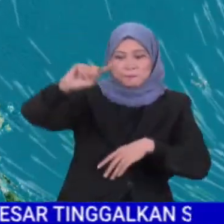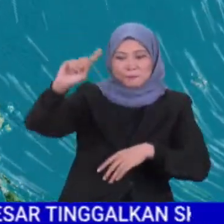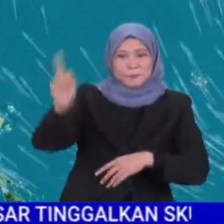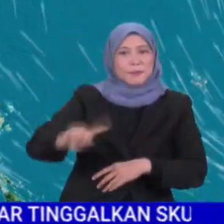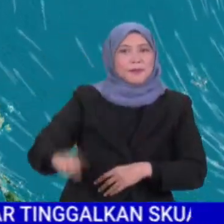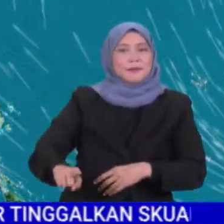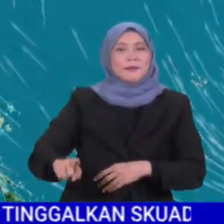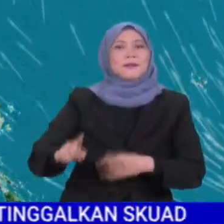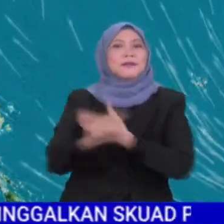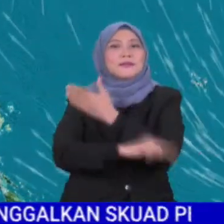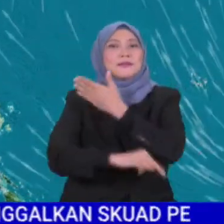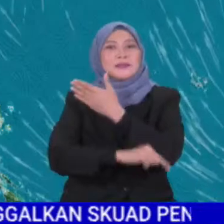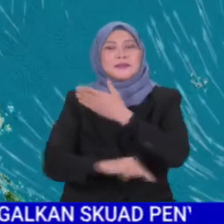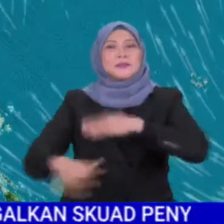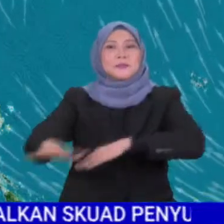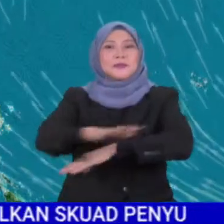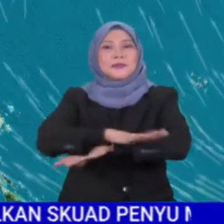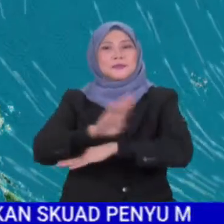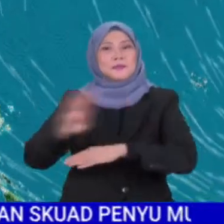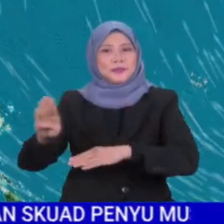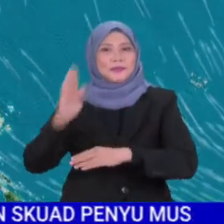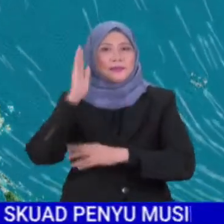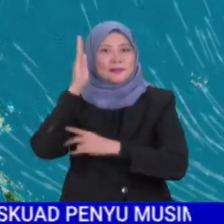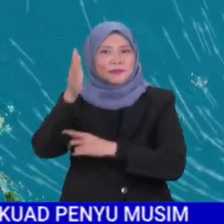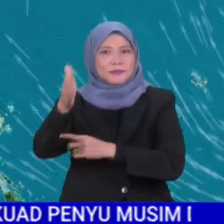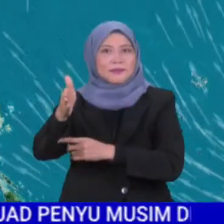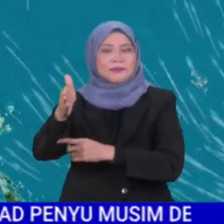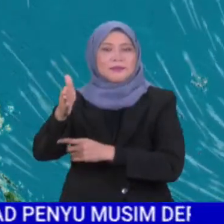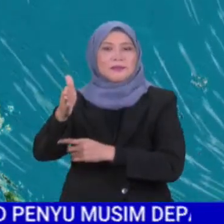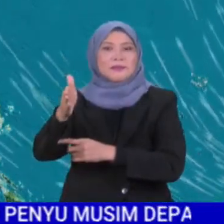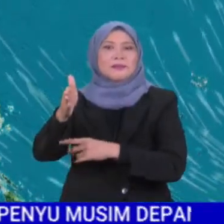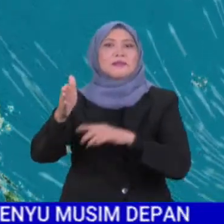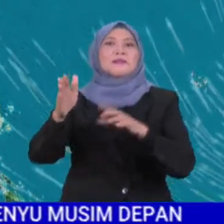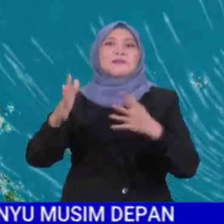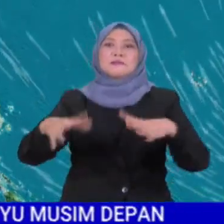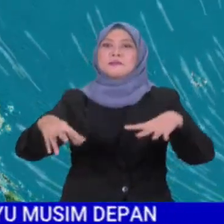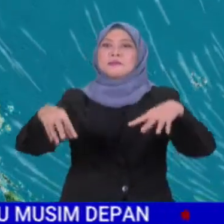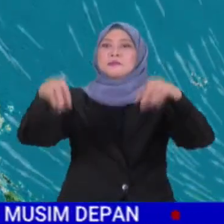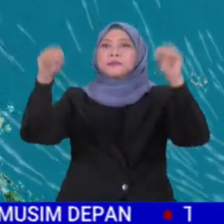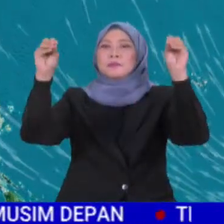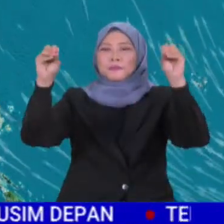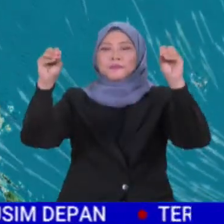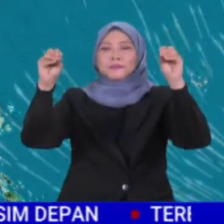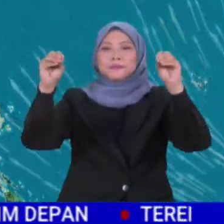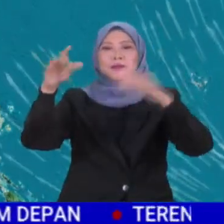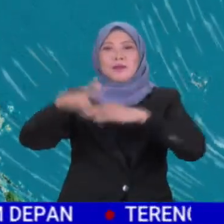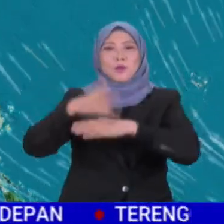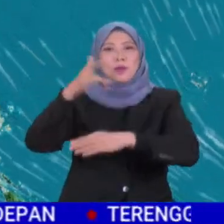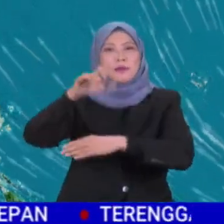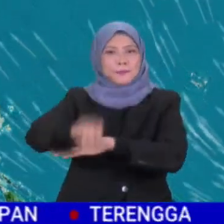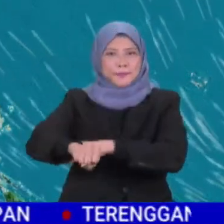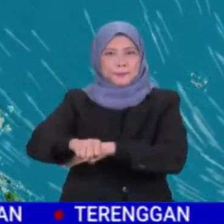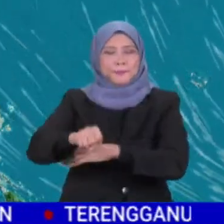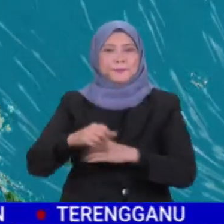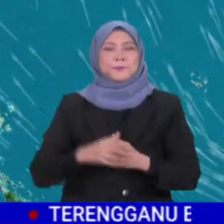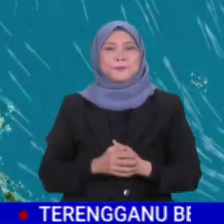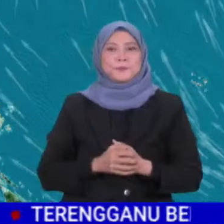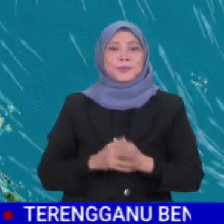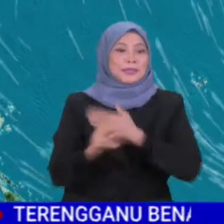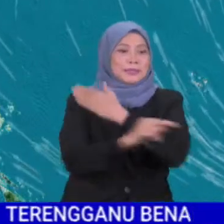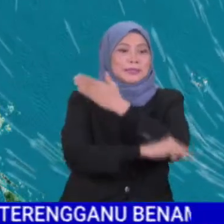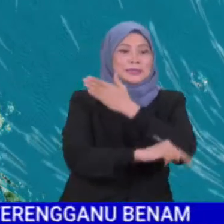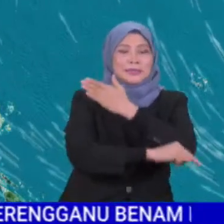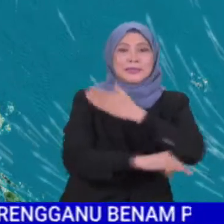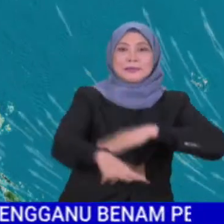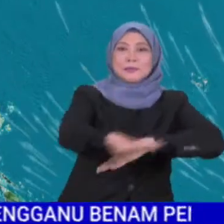sedang berlaku di negeri-negeri pantai barat ini dijangkakan boleh beransur reda menjelang ke awal malam nanti, manakala di